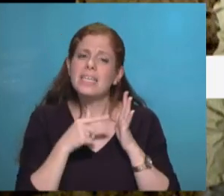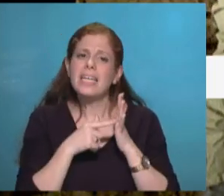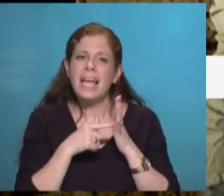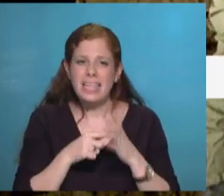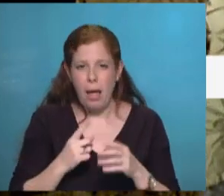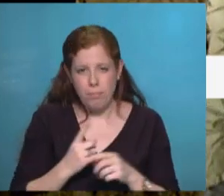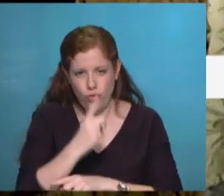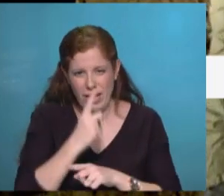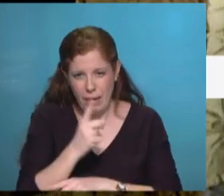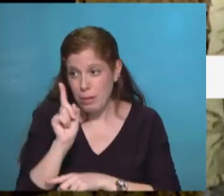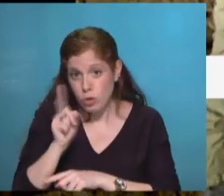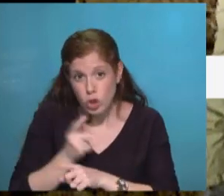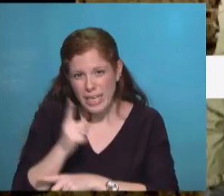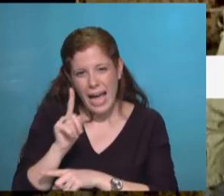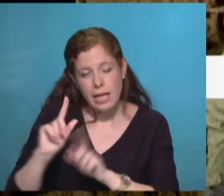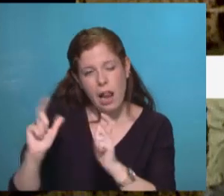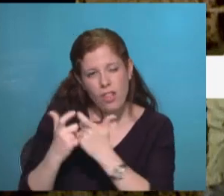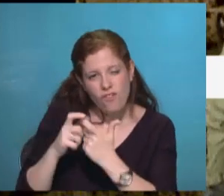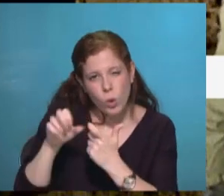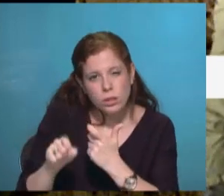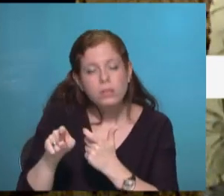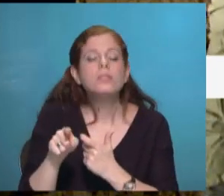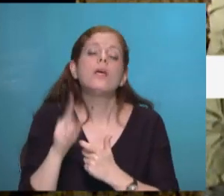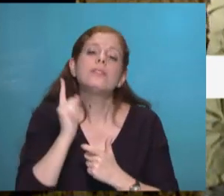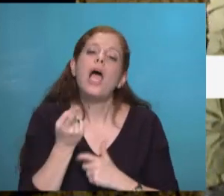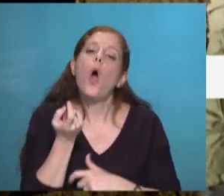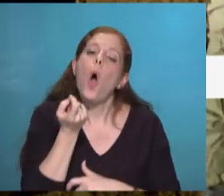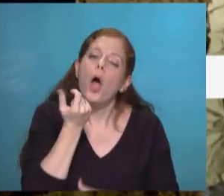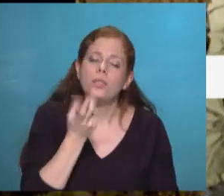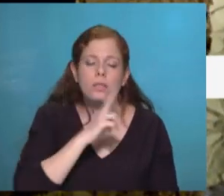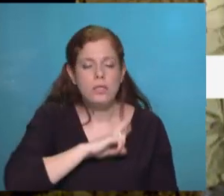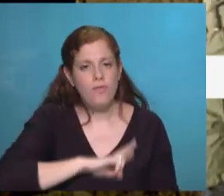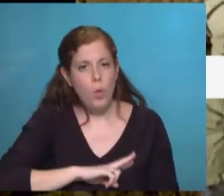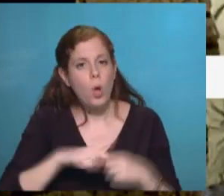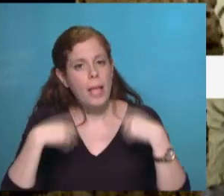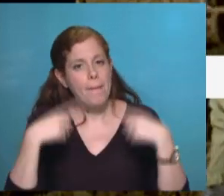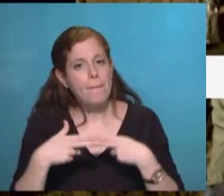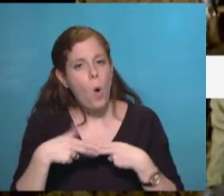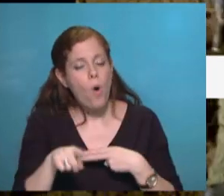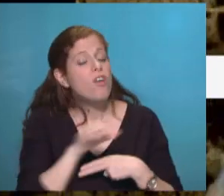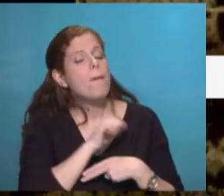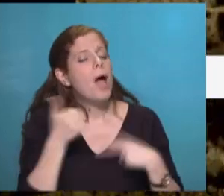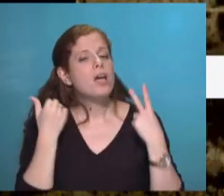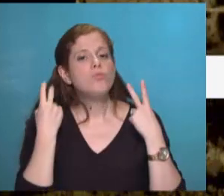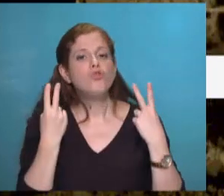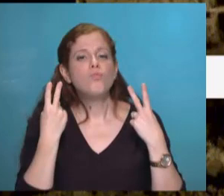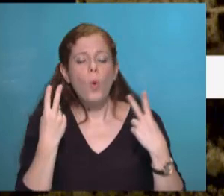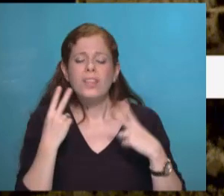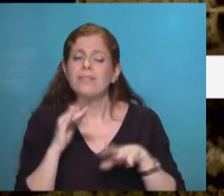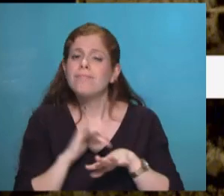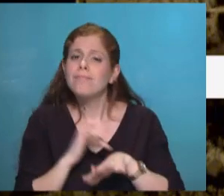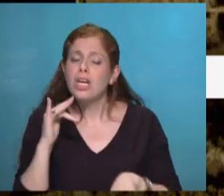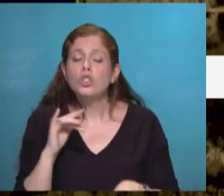אותם אנשים ששיגרו את הרקטות, אז צריך עוד קצת סבלנות, הימים הקרובים הם הכי משמעותיים, הכי רגישים,